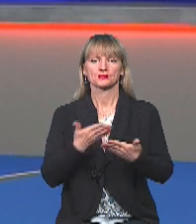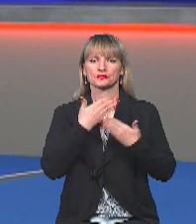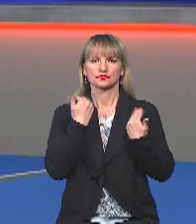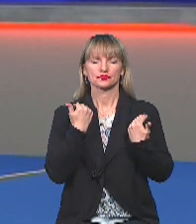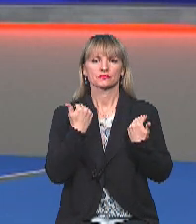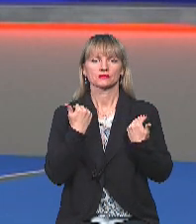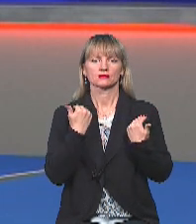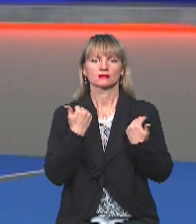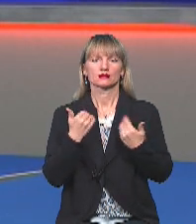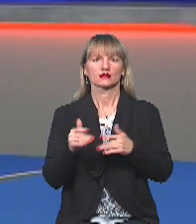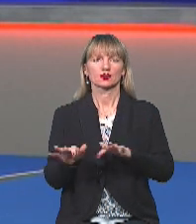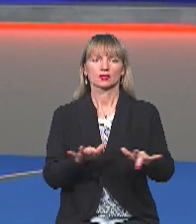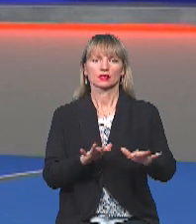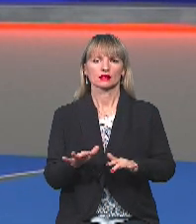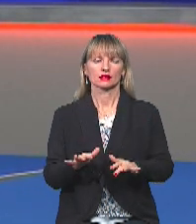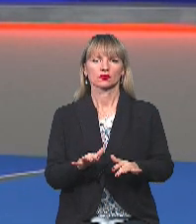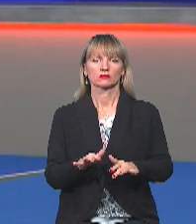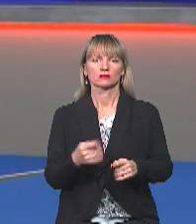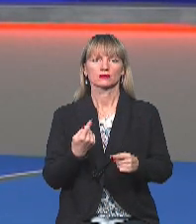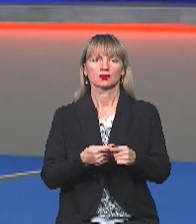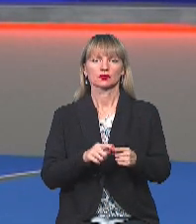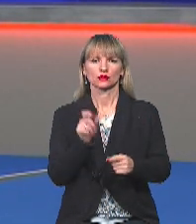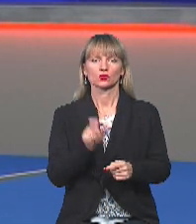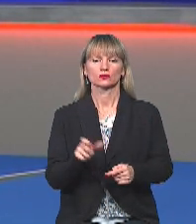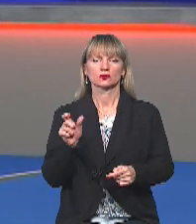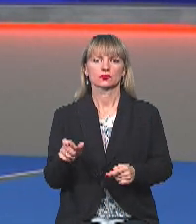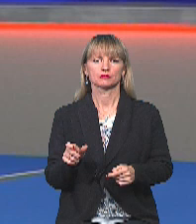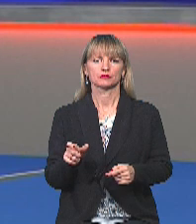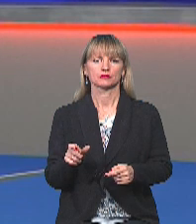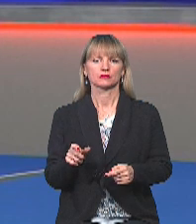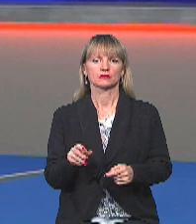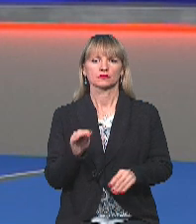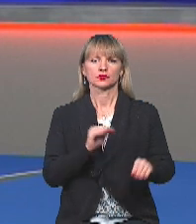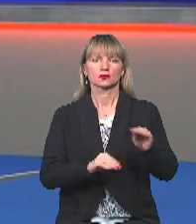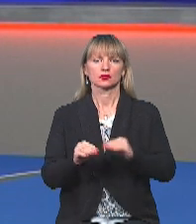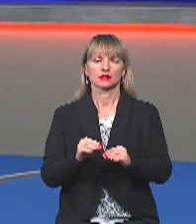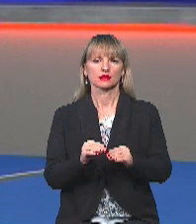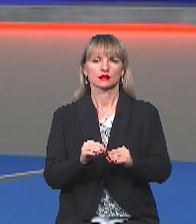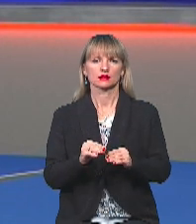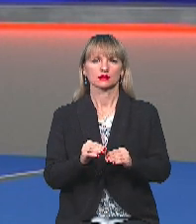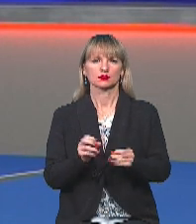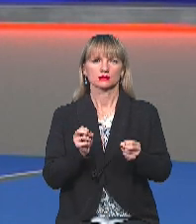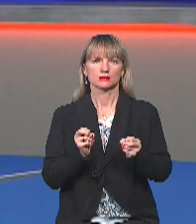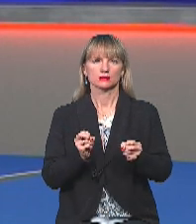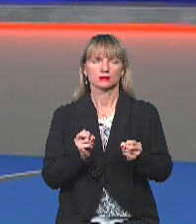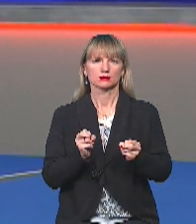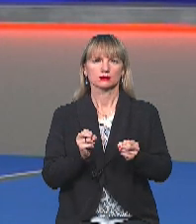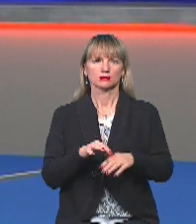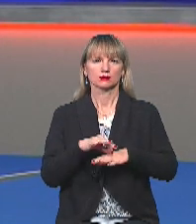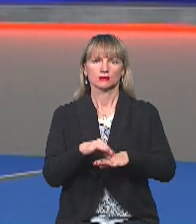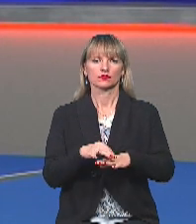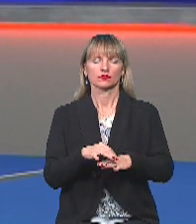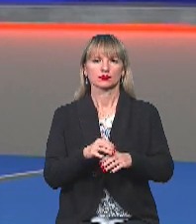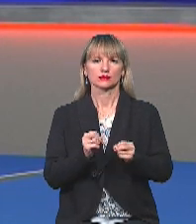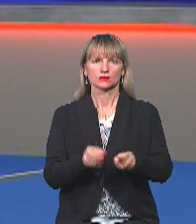відсутні в діяннях цих осіб склад злочину. Тобто вони вийшли на захист, коли